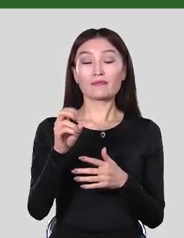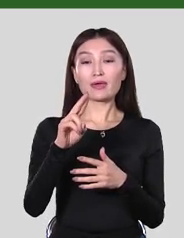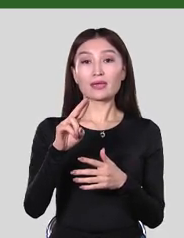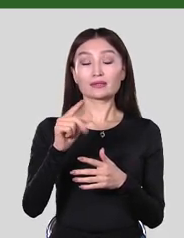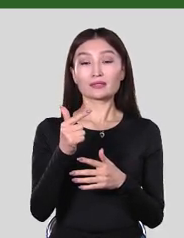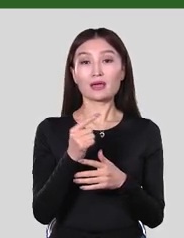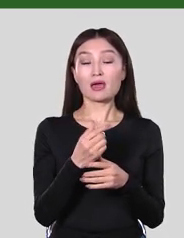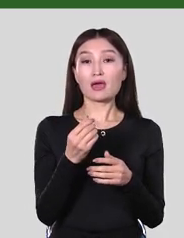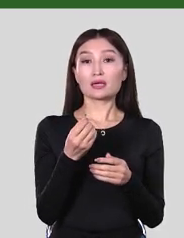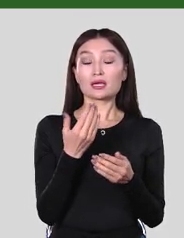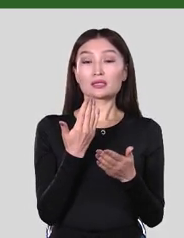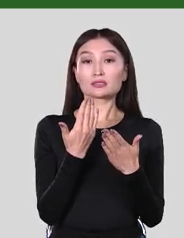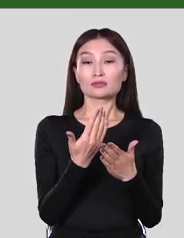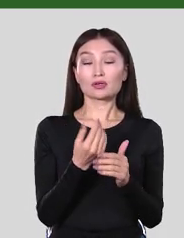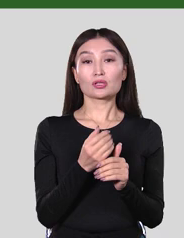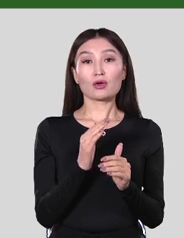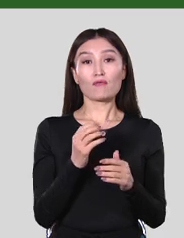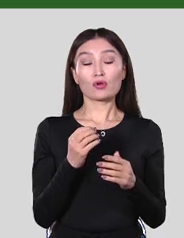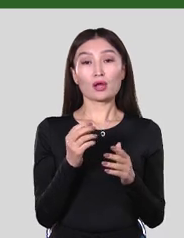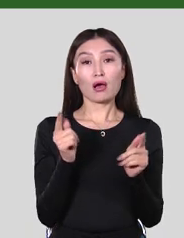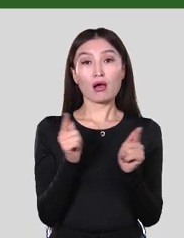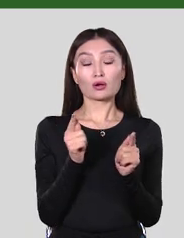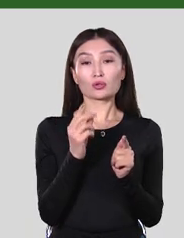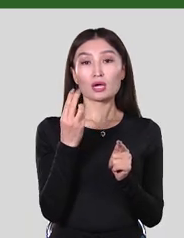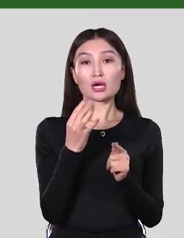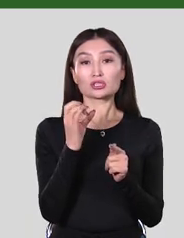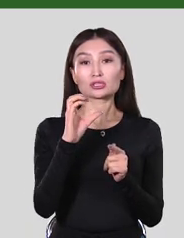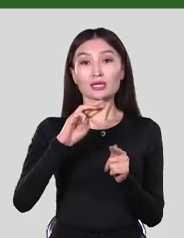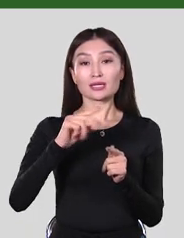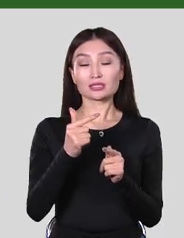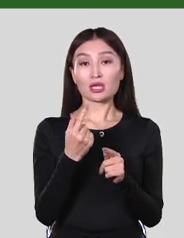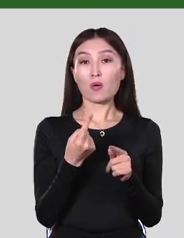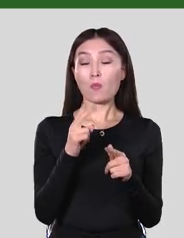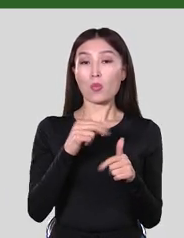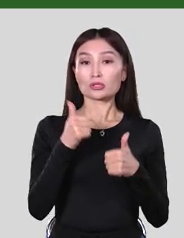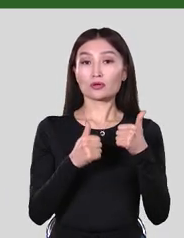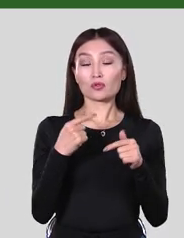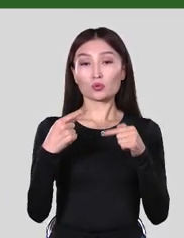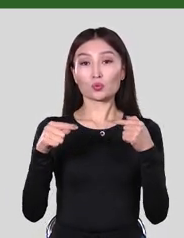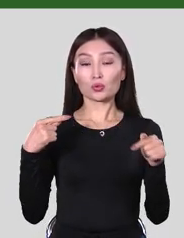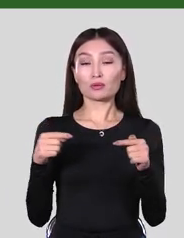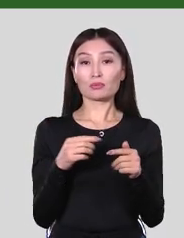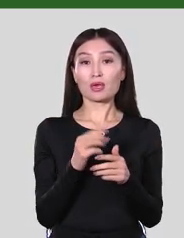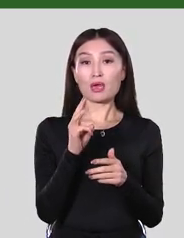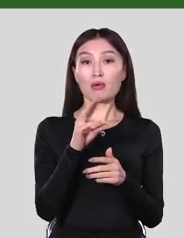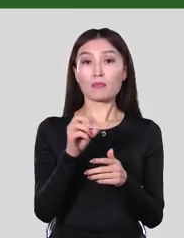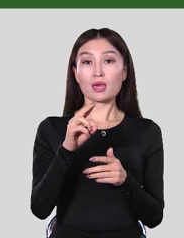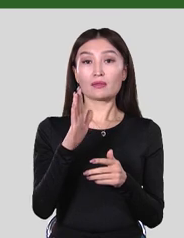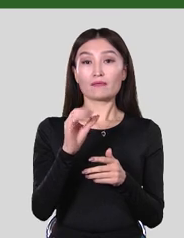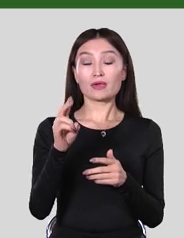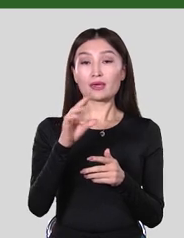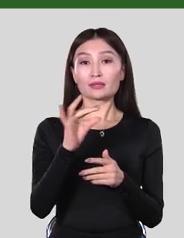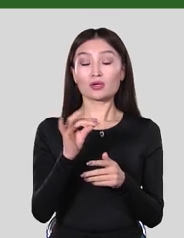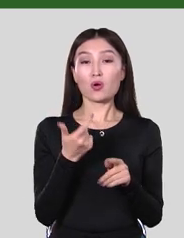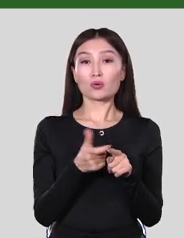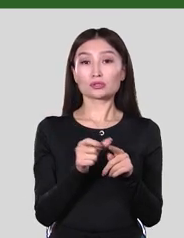пятна вокруг глаз. У него довольно короткая шерсть, поэтому он по сравнению со всеми другими видами медведей